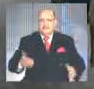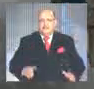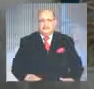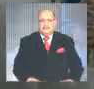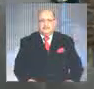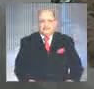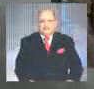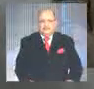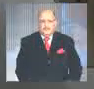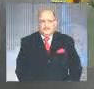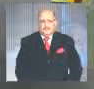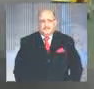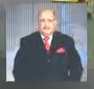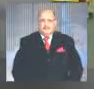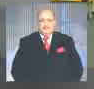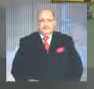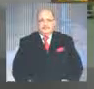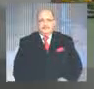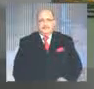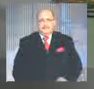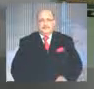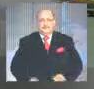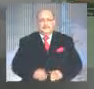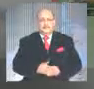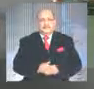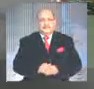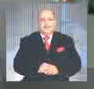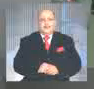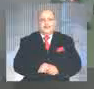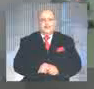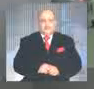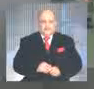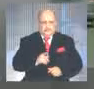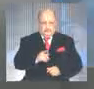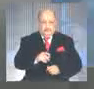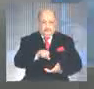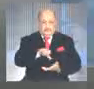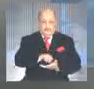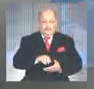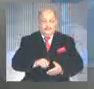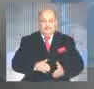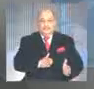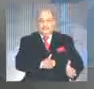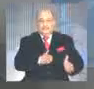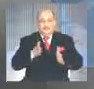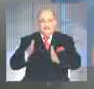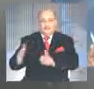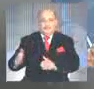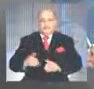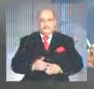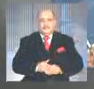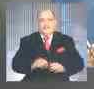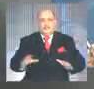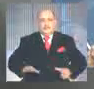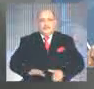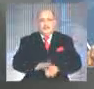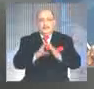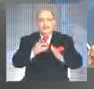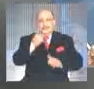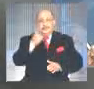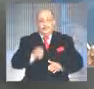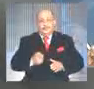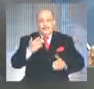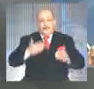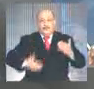الوطني، ودعمت من ترسيخ ثقافة المواطنة لدى كافة شرائح الجهة. إلى موضوع آخر، واحتفالا